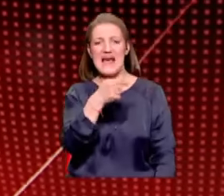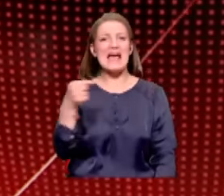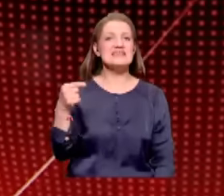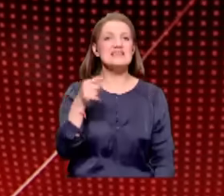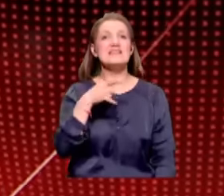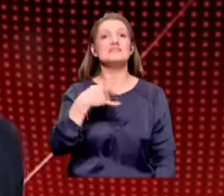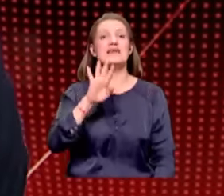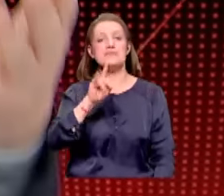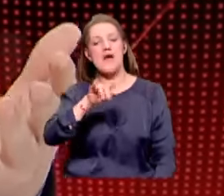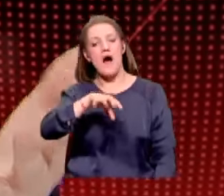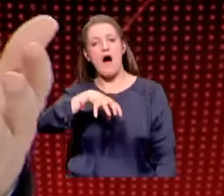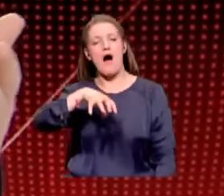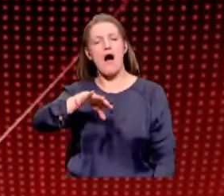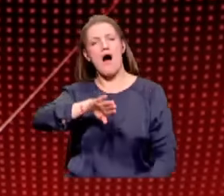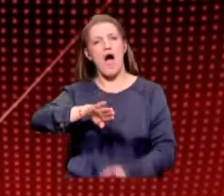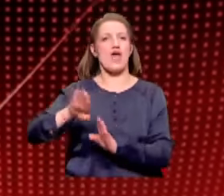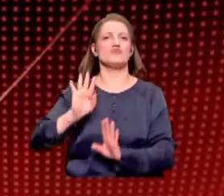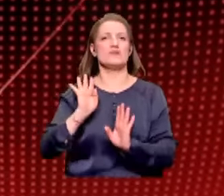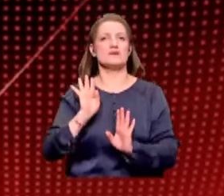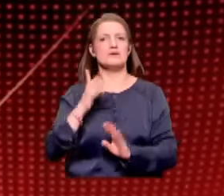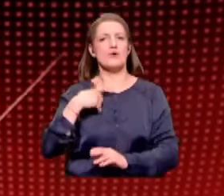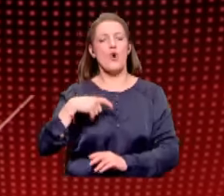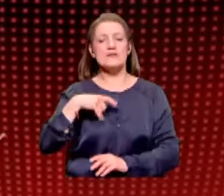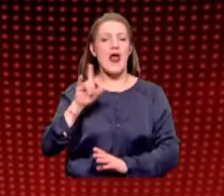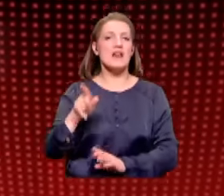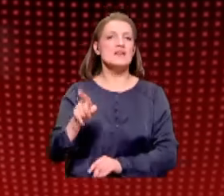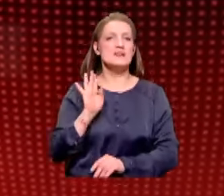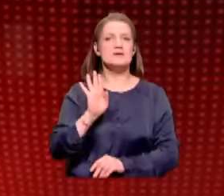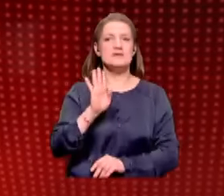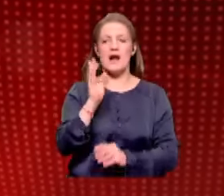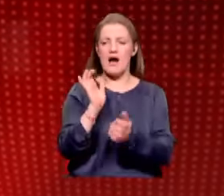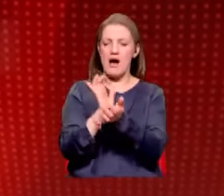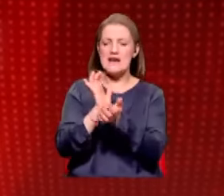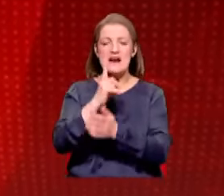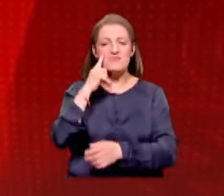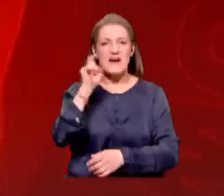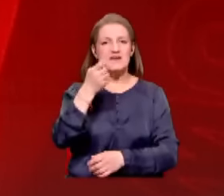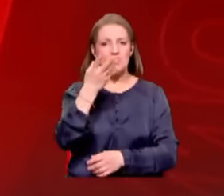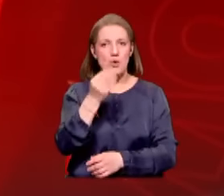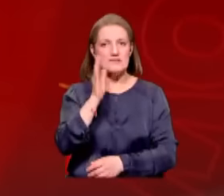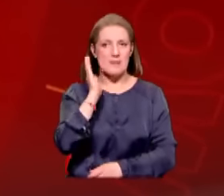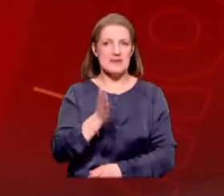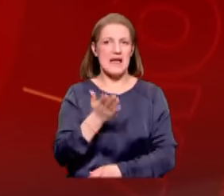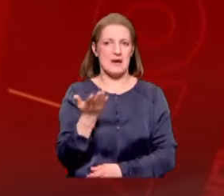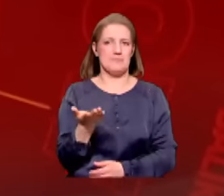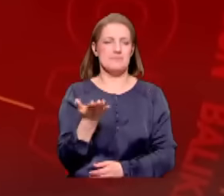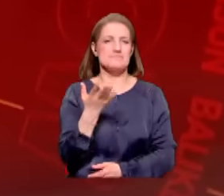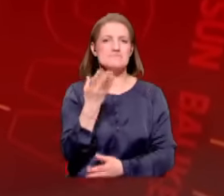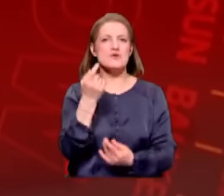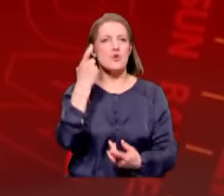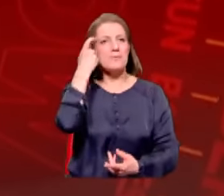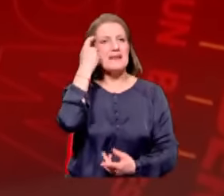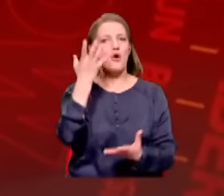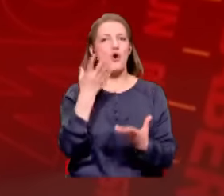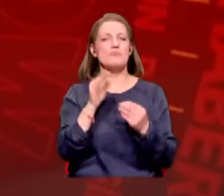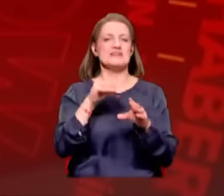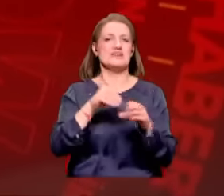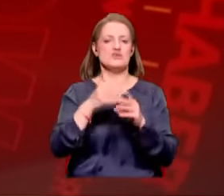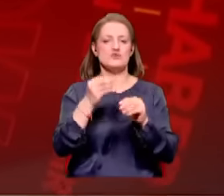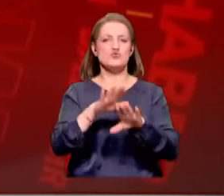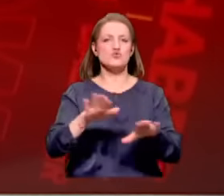değil, bir ayrıcalık ayrıca. Onu da söylemek lazım ama aileler farkında olsa bile pek bilgileri olmadığı için